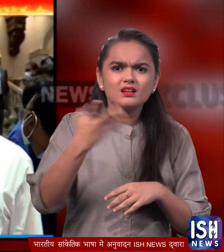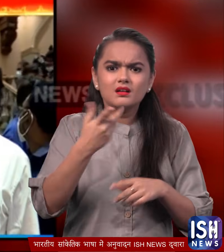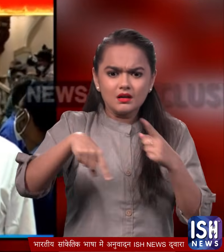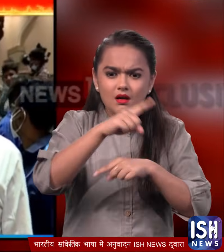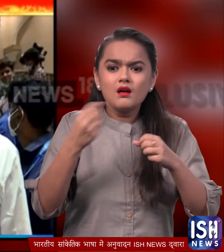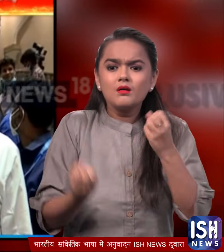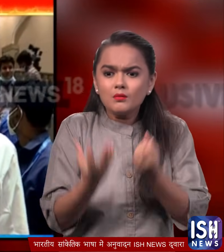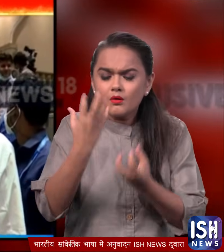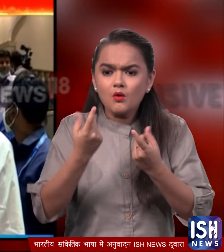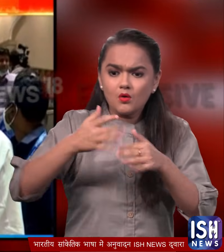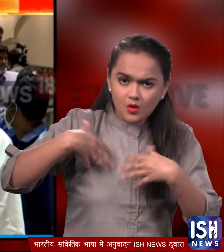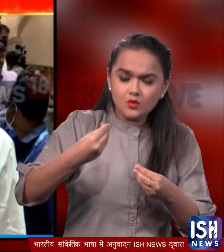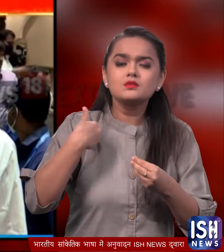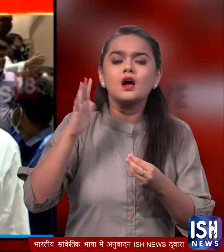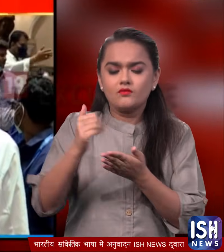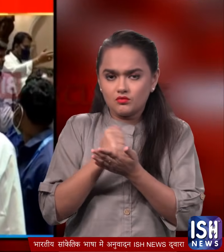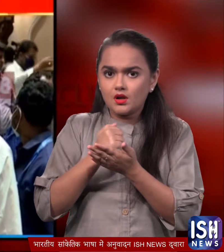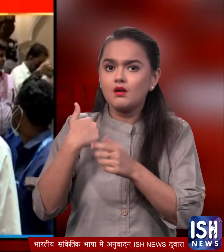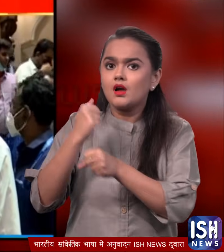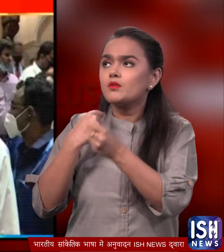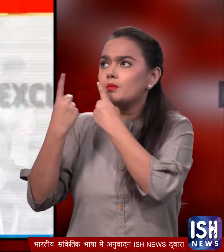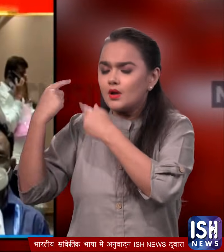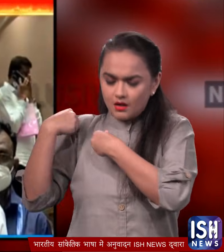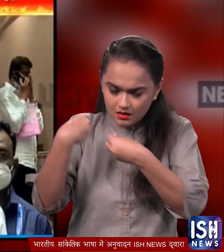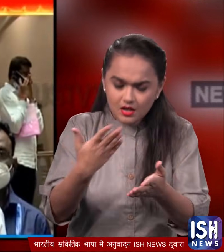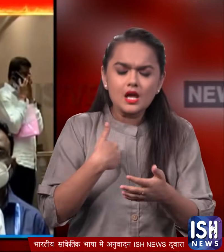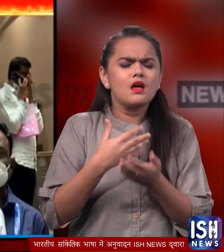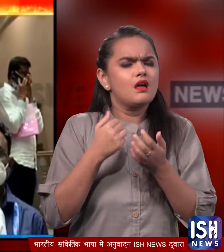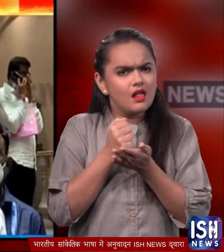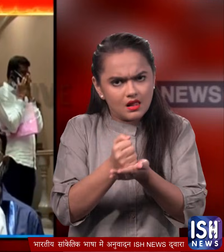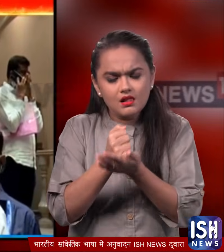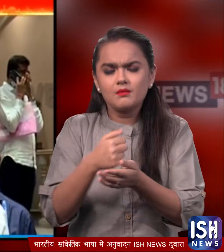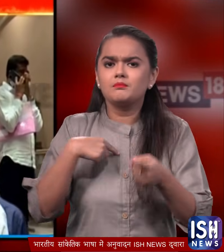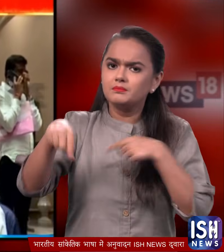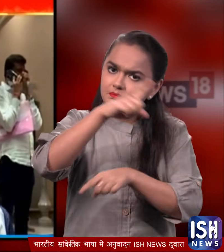होगी, इससे अपन सब मिलकर बाहर पड़ेंगे। किसानों को जो